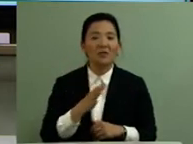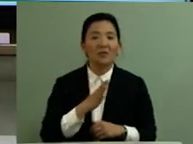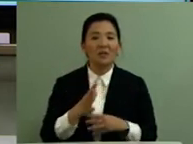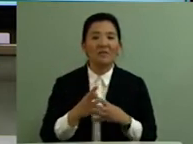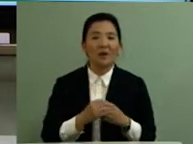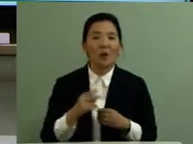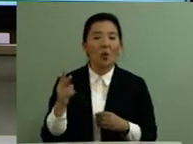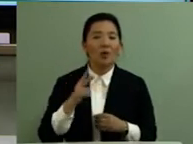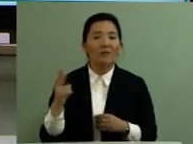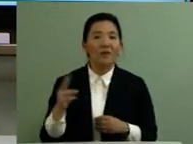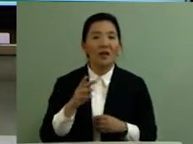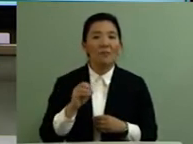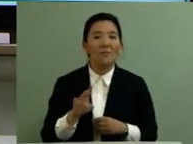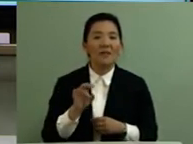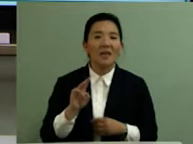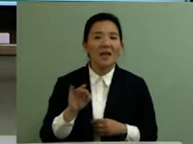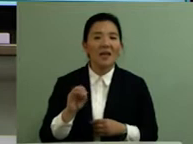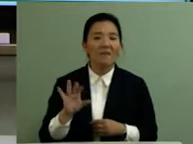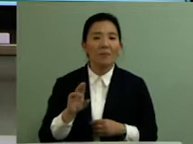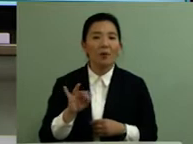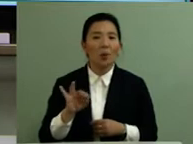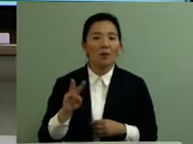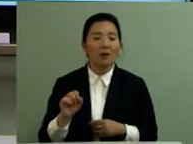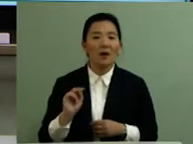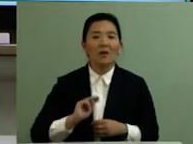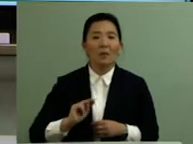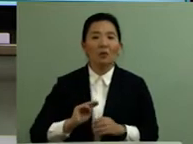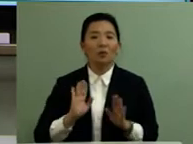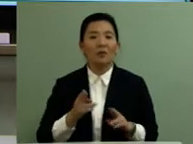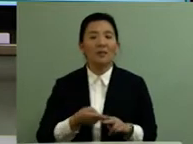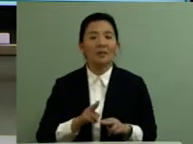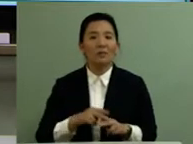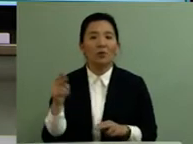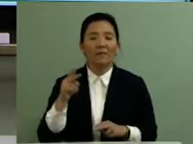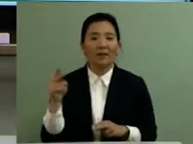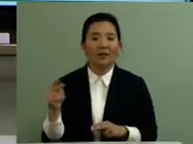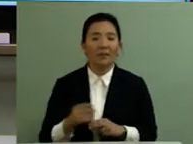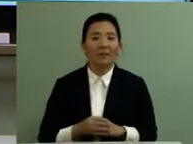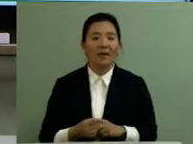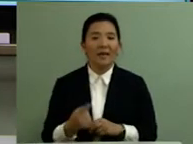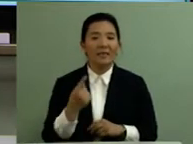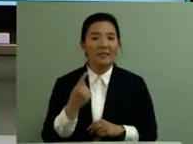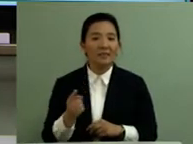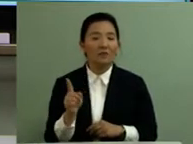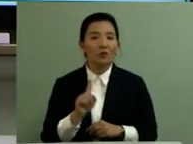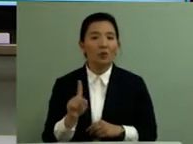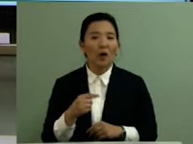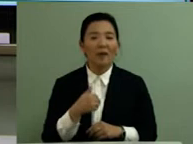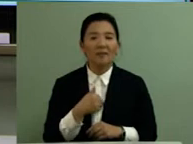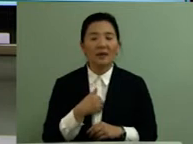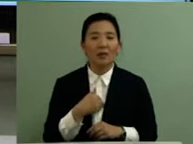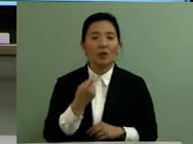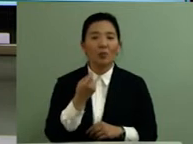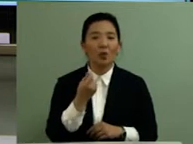вами уравнение Менделеева-Клаперона. Работаем только с этим уравнением. Единственное, что я бы